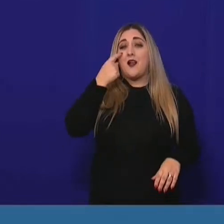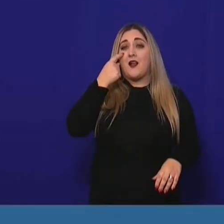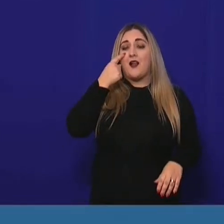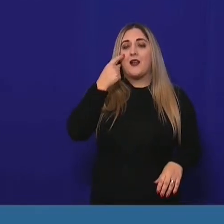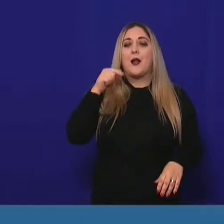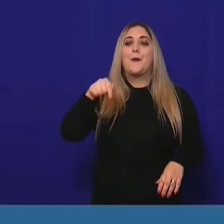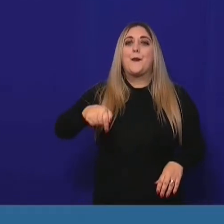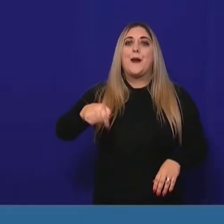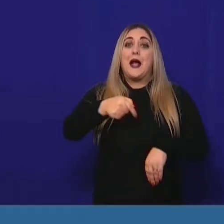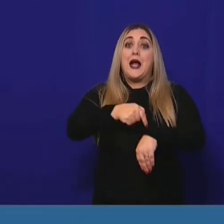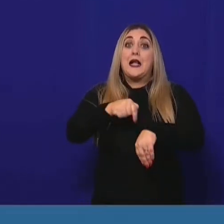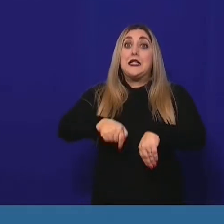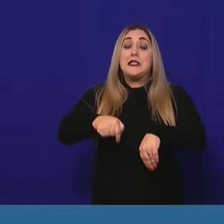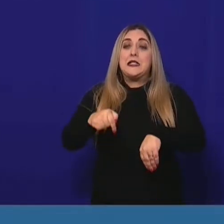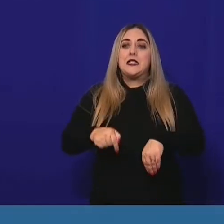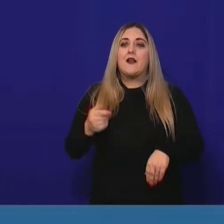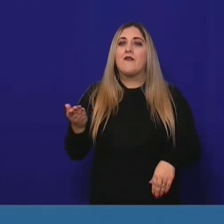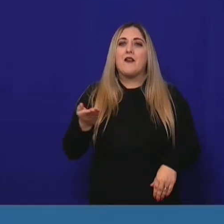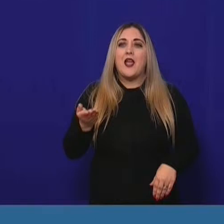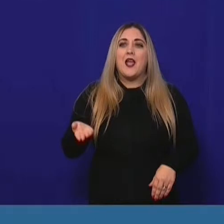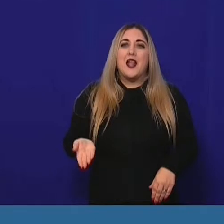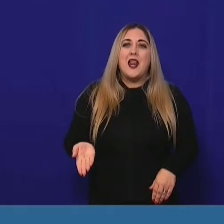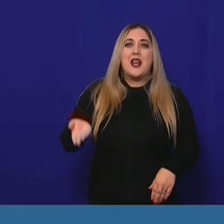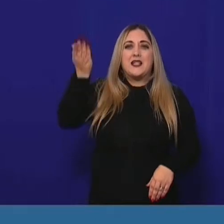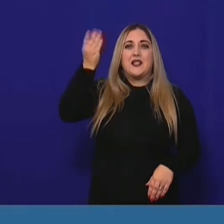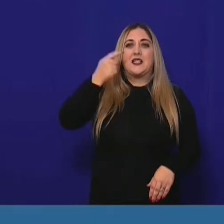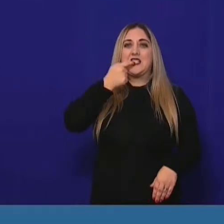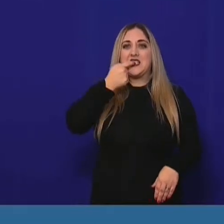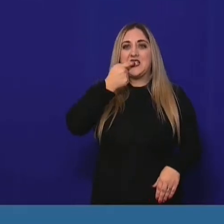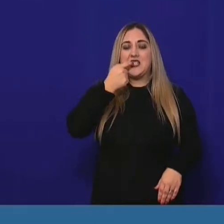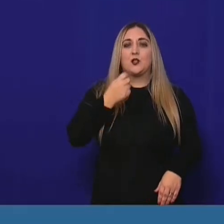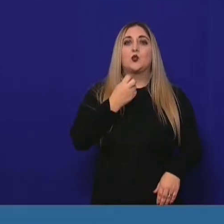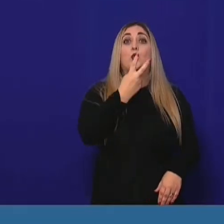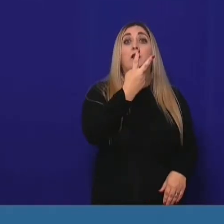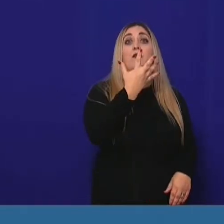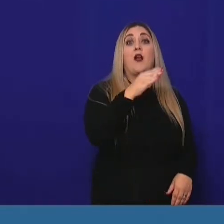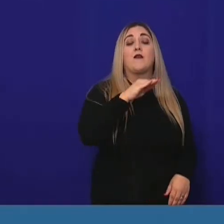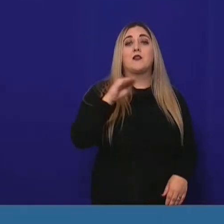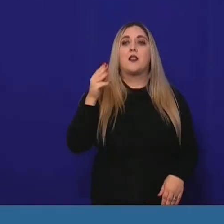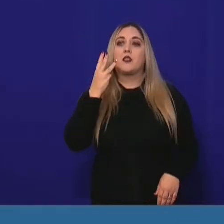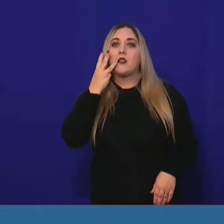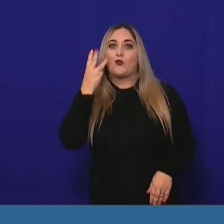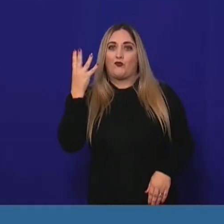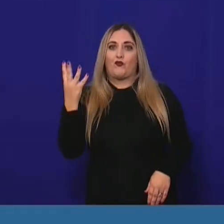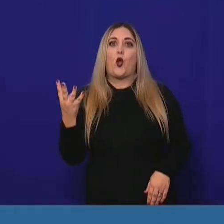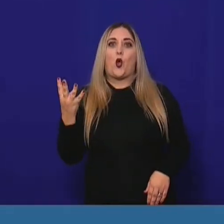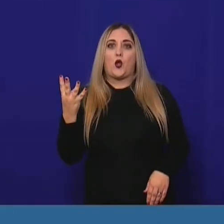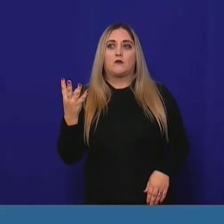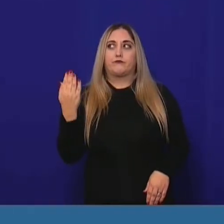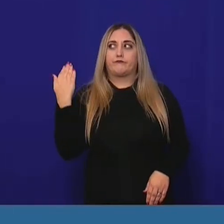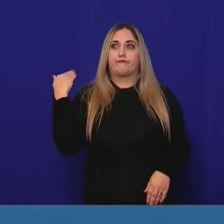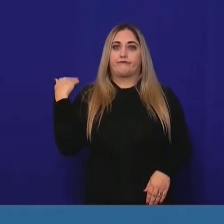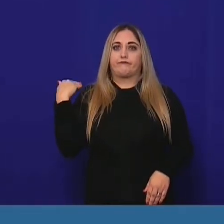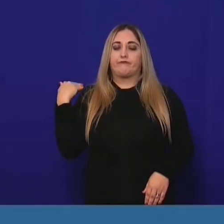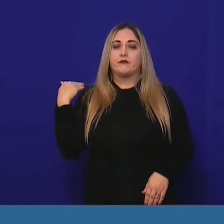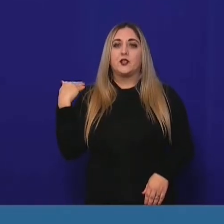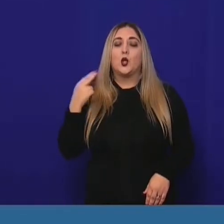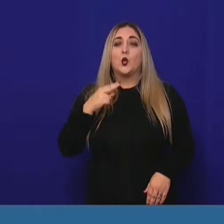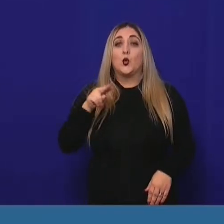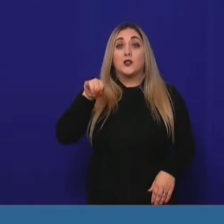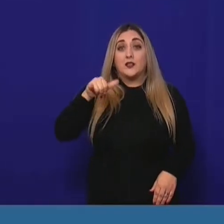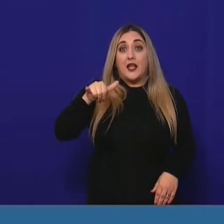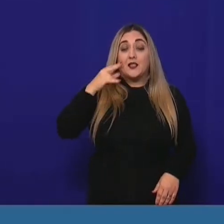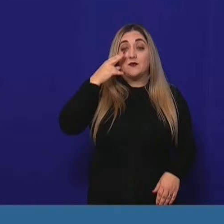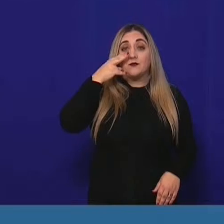ikollna bħalissa l-peak huwa iktar f'dik l-età li għandna bejn 25 u 34 years dal-aħħar ġranet li kellna u jekk